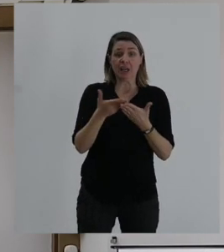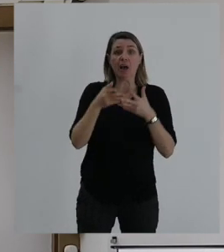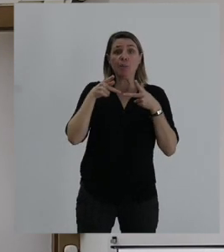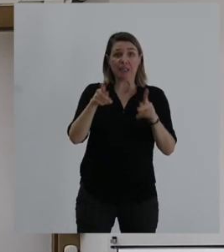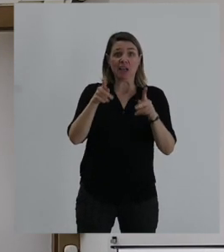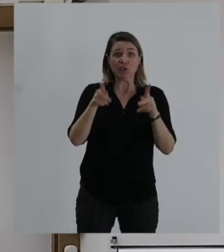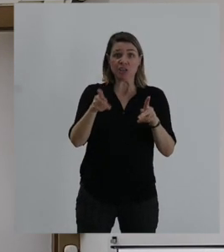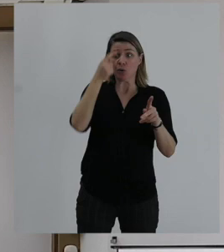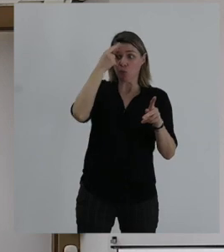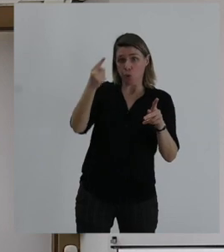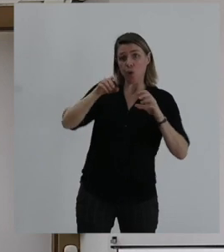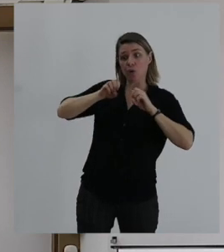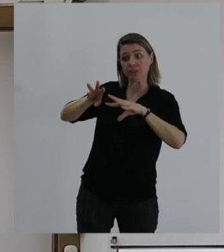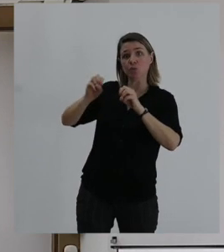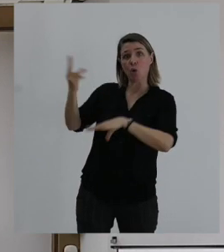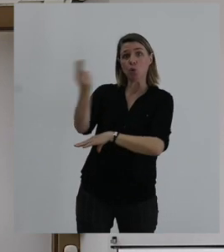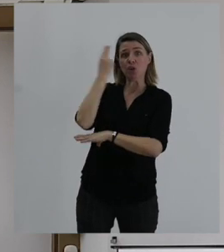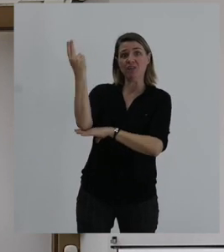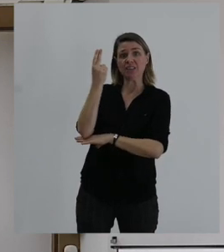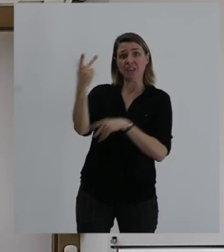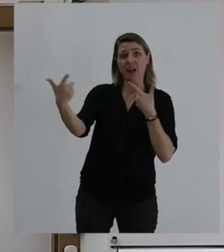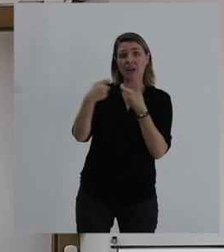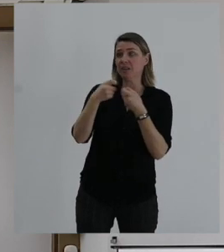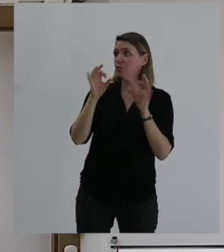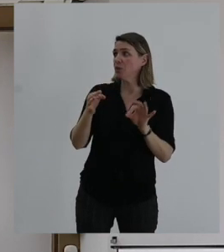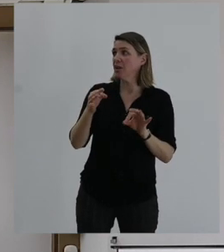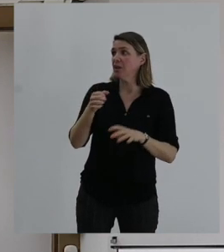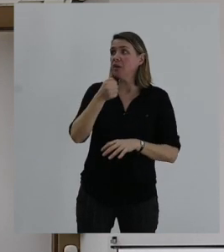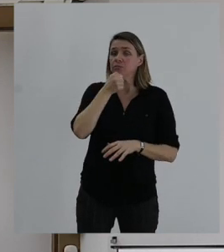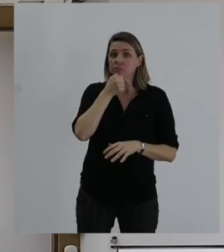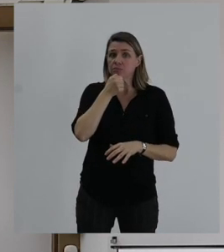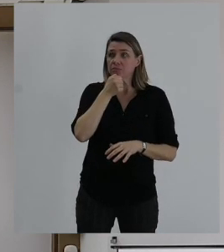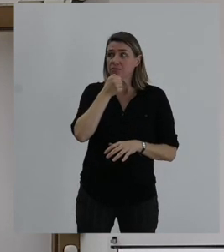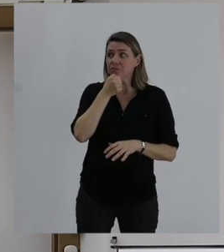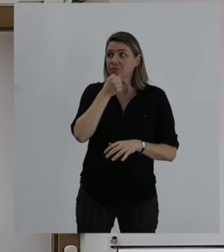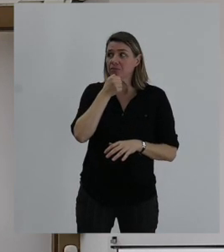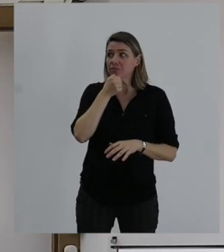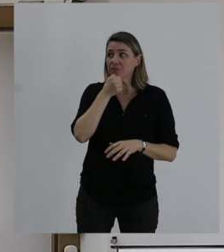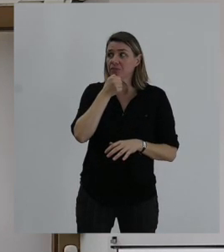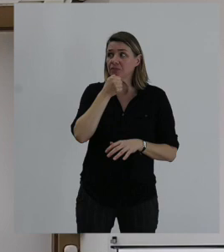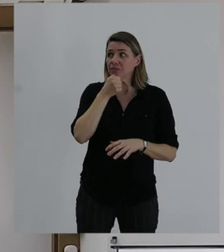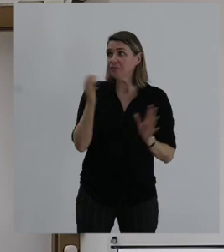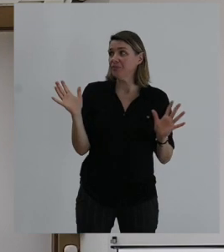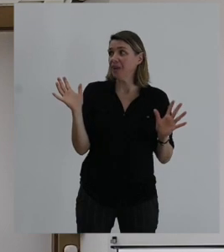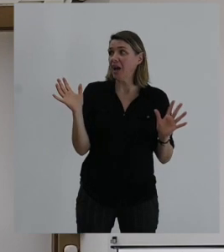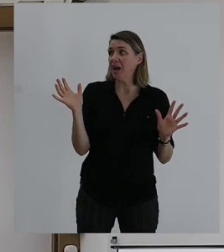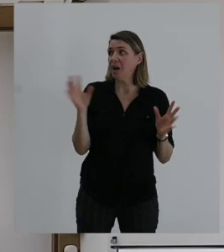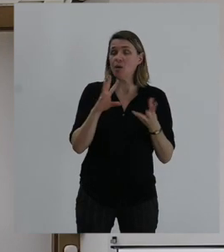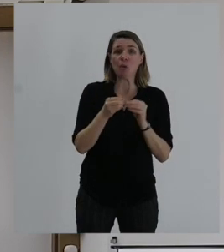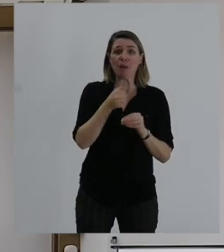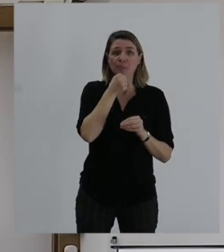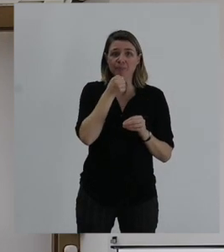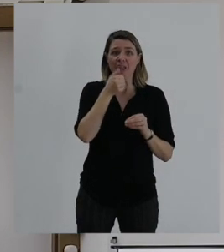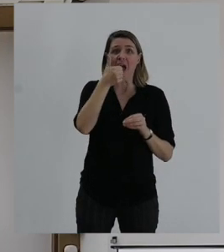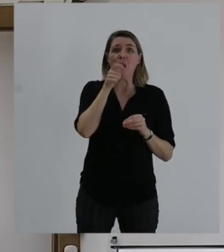d'envisager l'enseignement universitaire ? Enfin, moi, c'est des questions sur ce jusqu'ici...